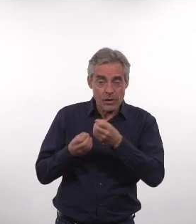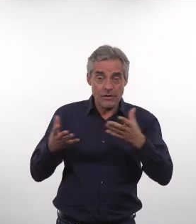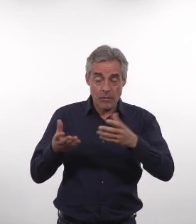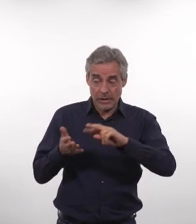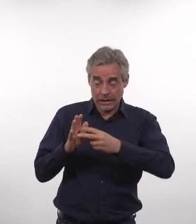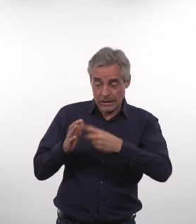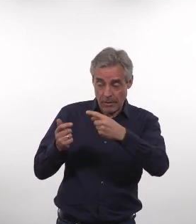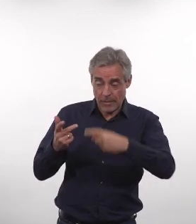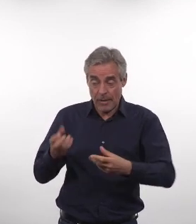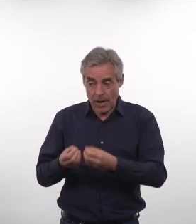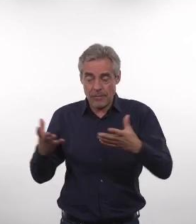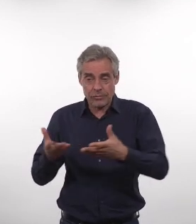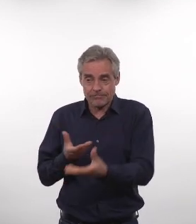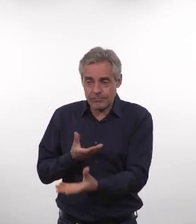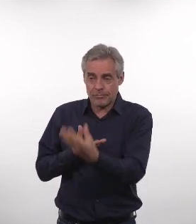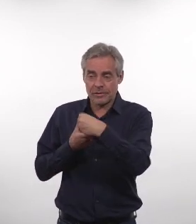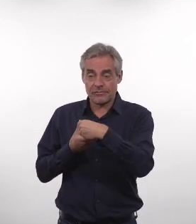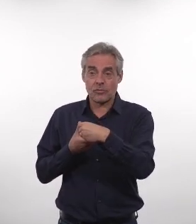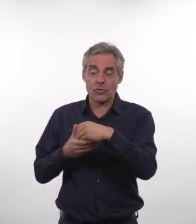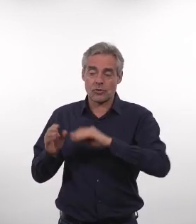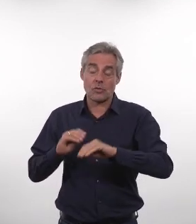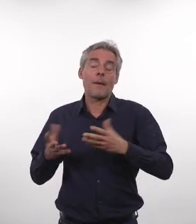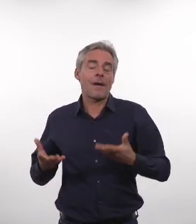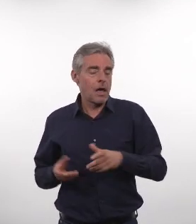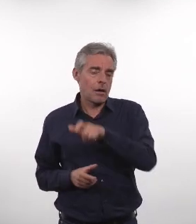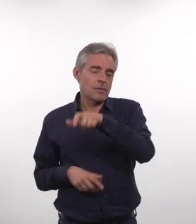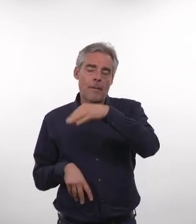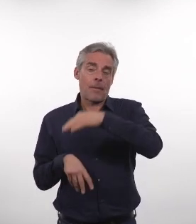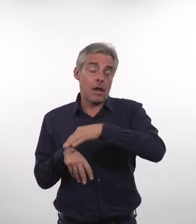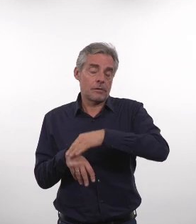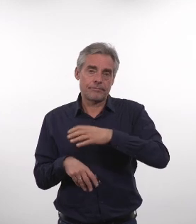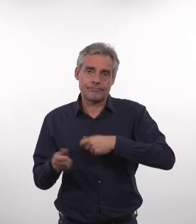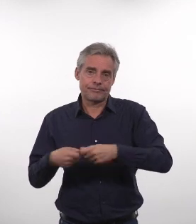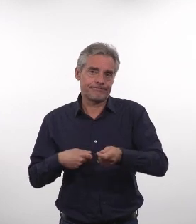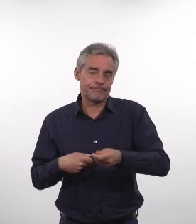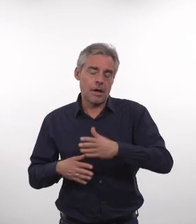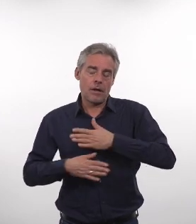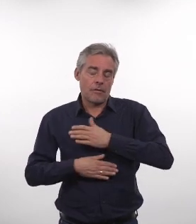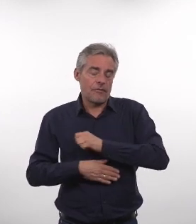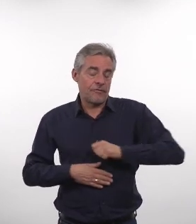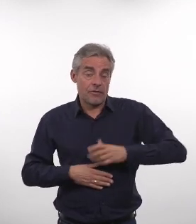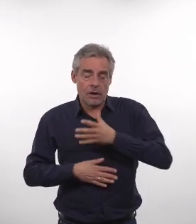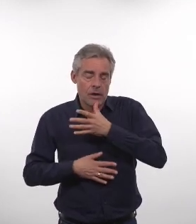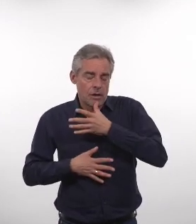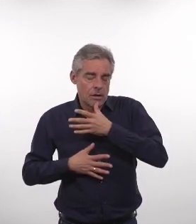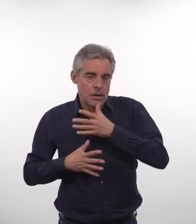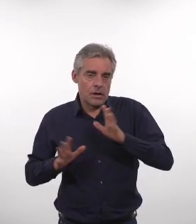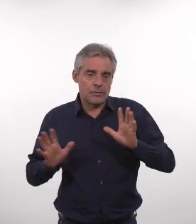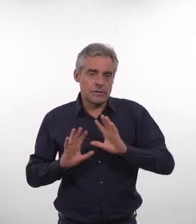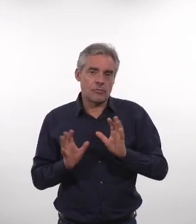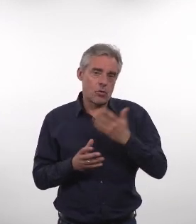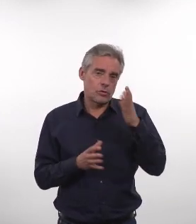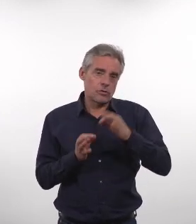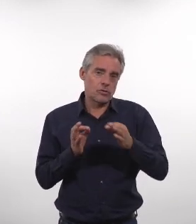maximum ces techniques pour les amener aux soins, mais on a quand même des patients pour lesquels l'appréhension est tellement forte qu'on n'a